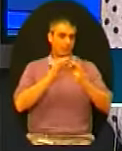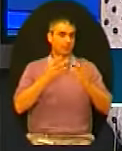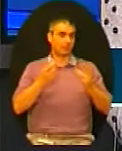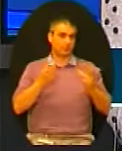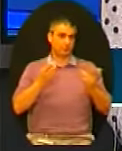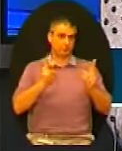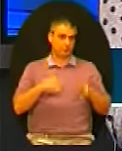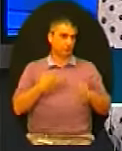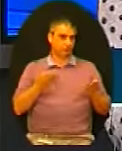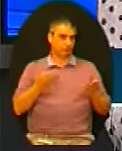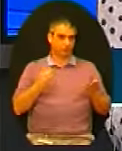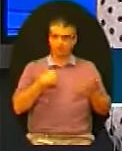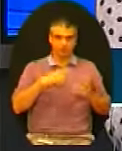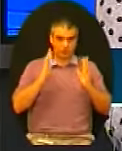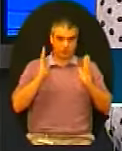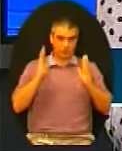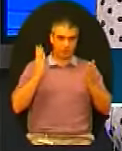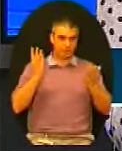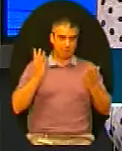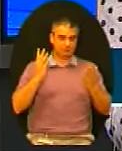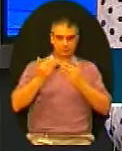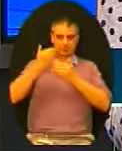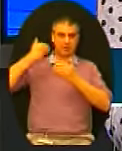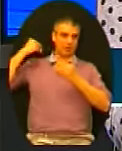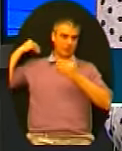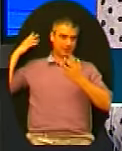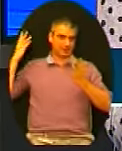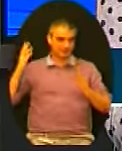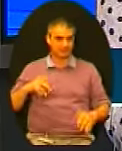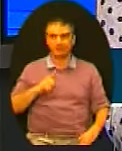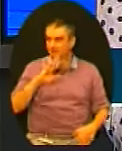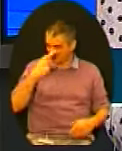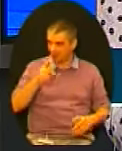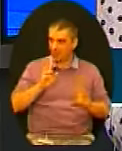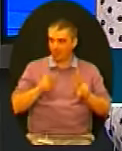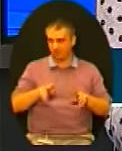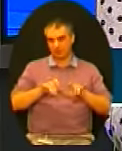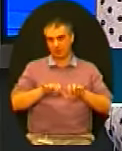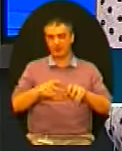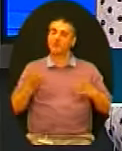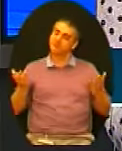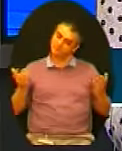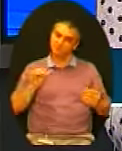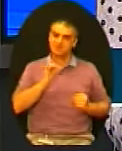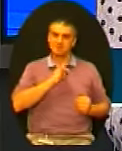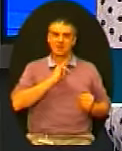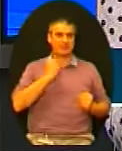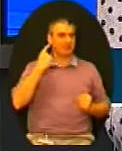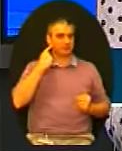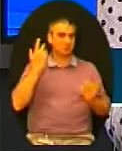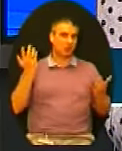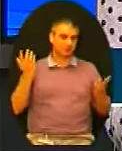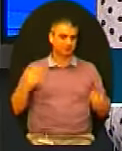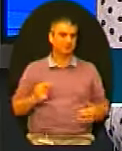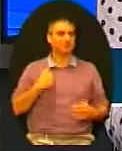לאינטרנט. יש, אנחנו לא כל כך אחורה בעניין הזה. אז תהיה לו האופציה. טוב, זה יהיה מעניין לשמוע בכל